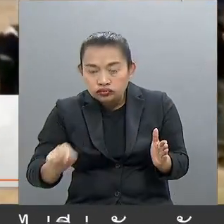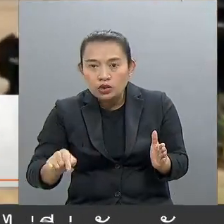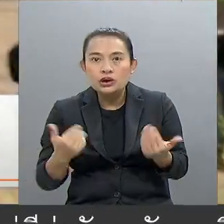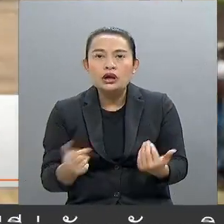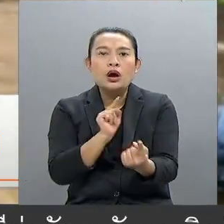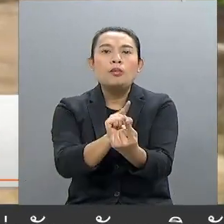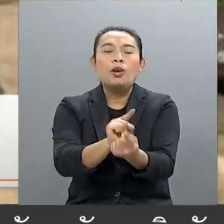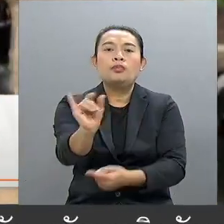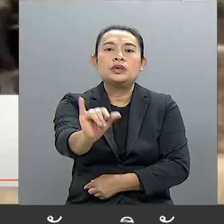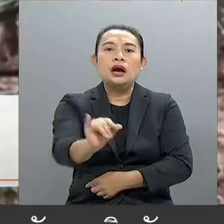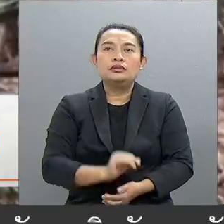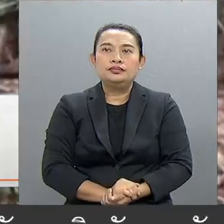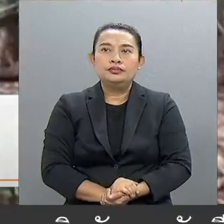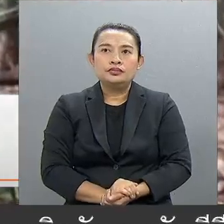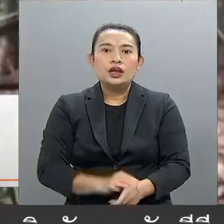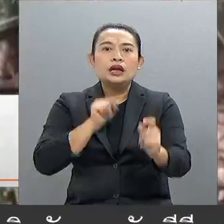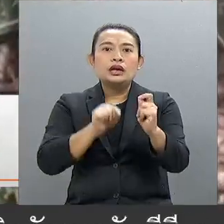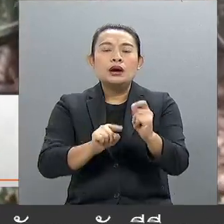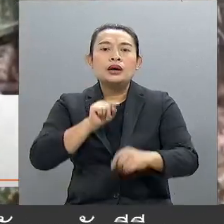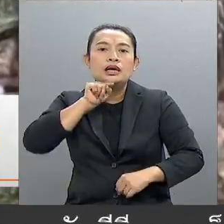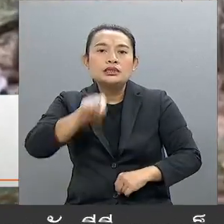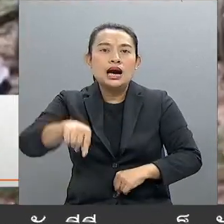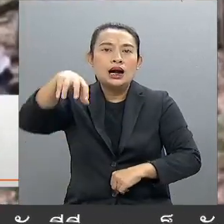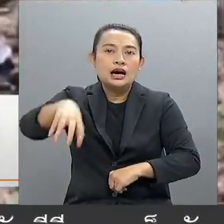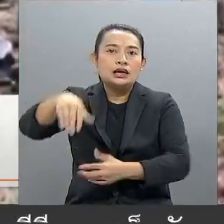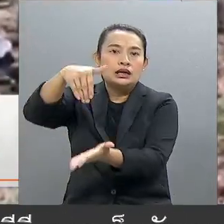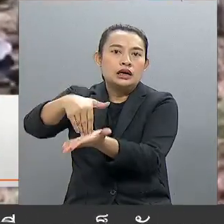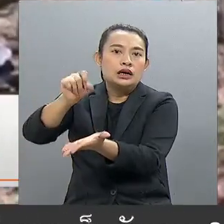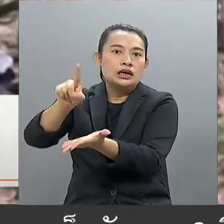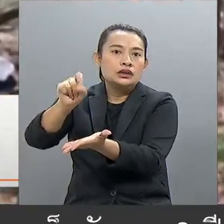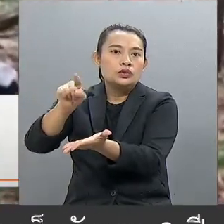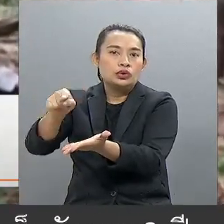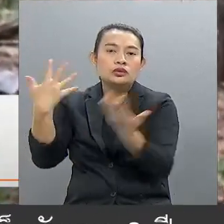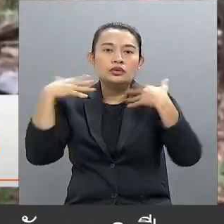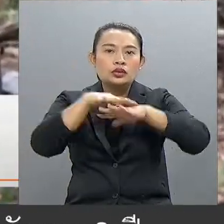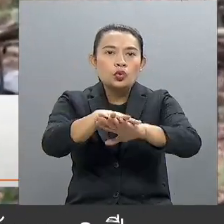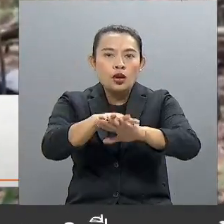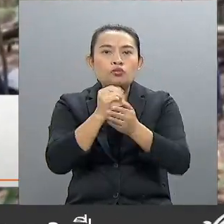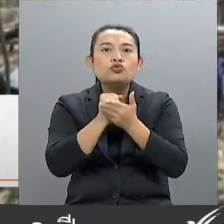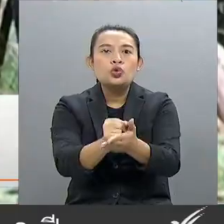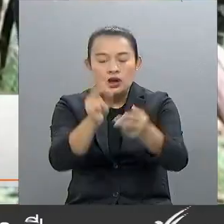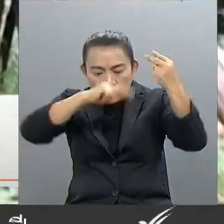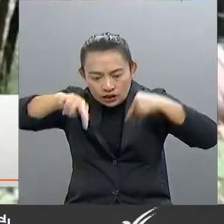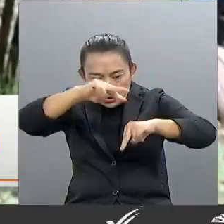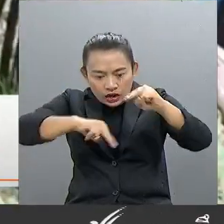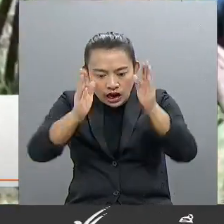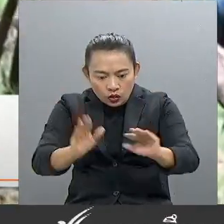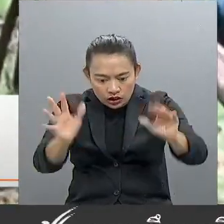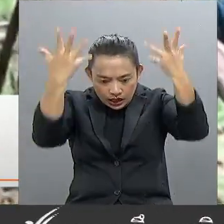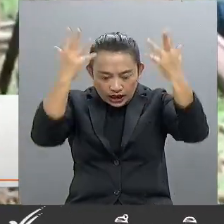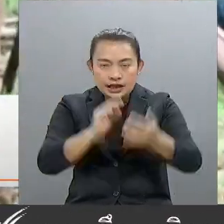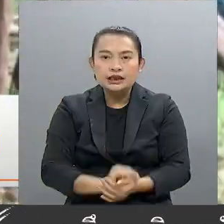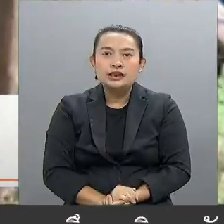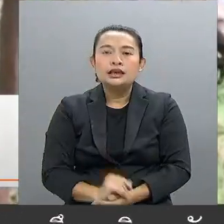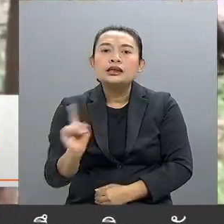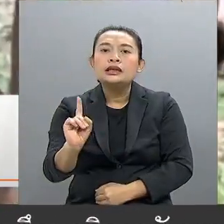ชียงแสนก็มีคำสั่งให้ตั้งศูนย์บัญชาการเฉพาะกิจอำนวยการร่วมค้นหาผู้สูญหายนะคะอยู่ที่จุดตรวจสกัดจุดส